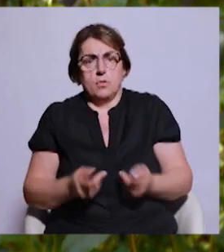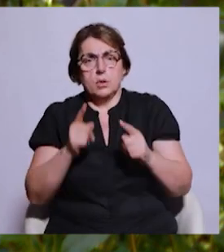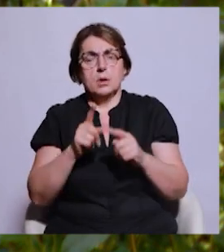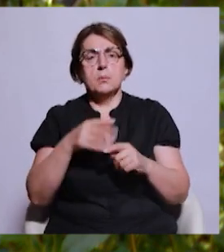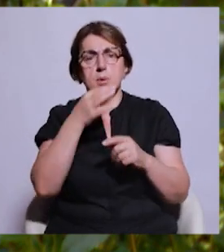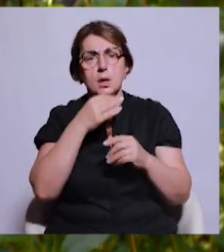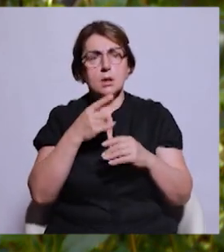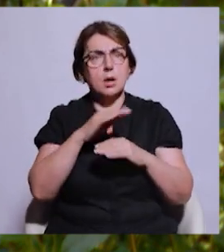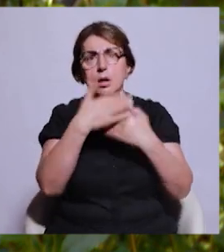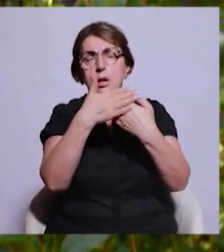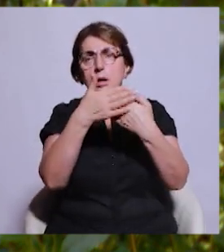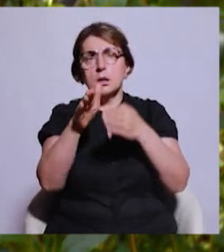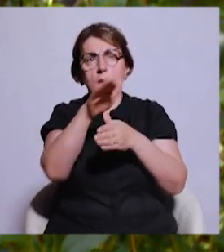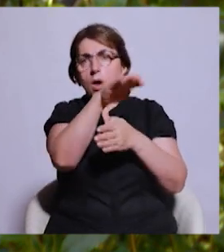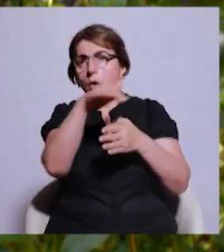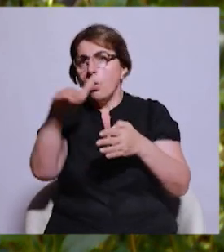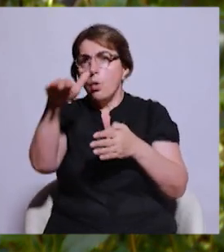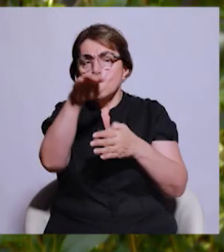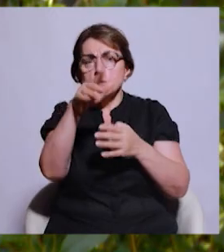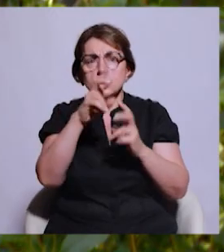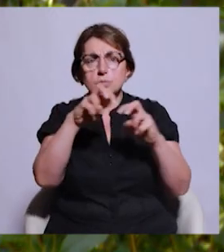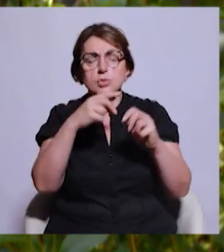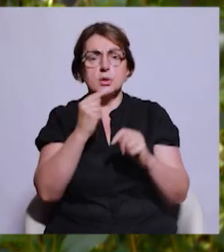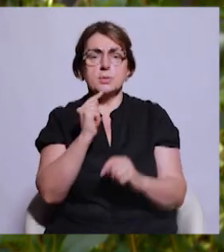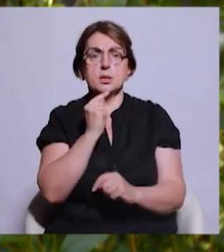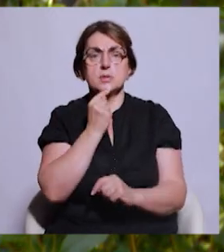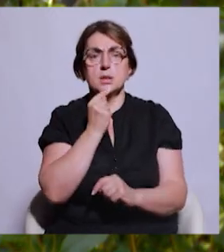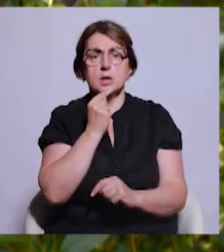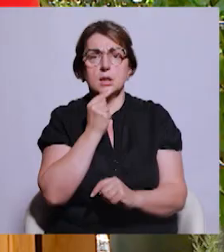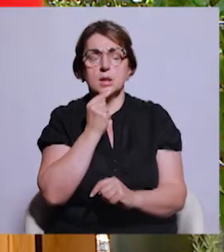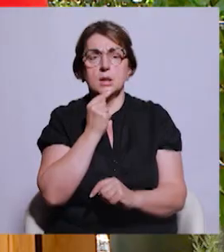იქ დამერწმუნეთ, ღია ჰორიზონტის მოძებნა ძალიან გაგვიჭირდება.